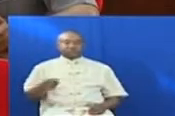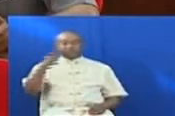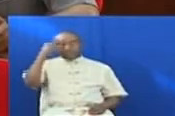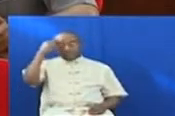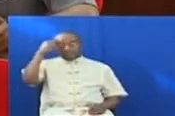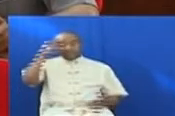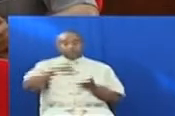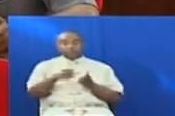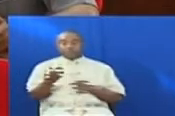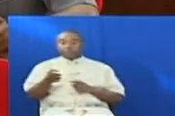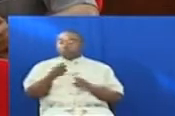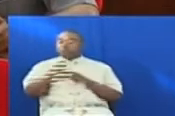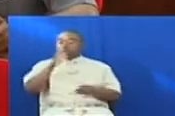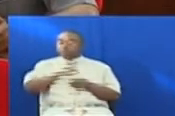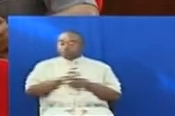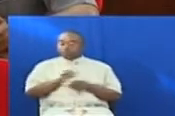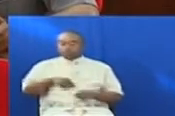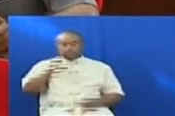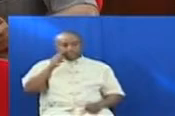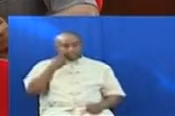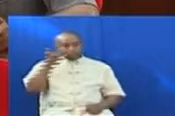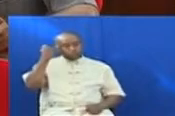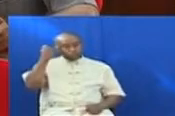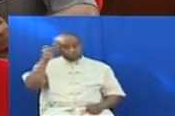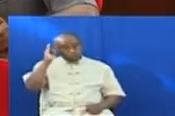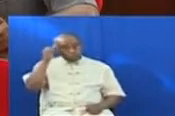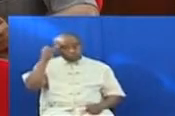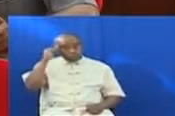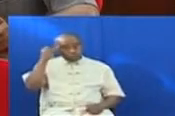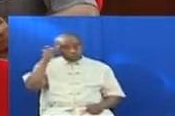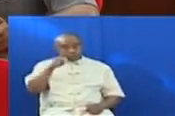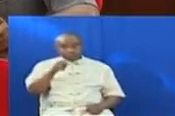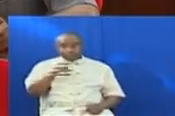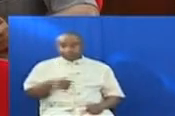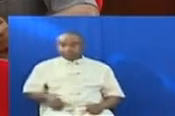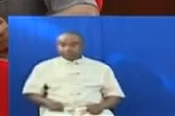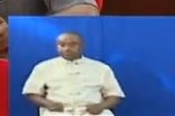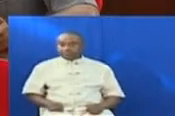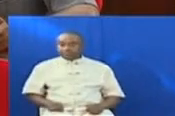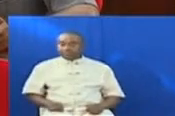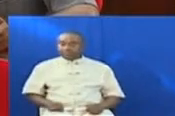nyingi nimekuwa nikijaribu kushauri na kambi rasmi ya upinzani bungeni kishauri kwamba